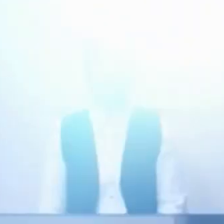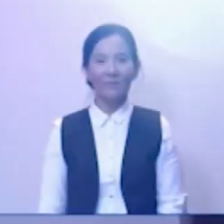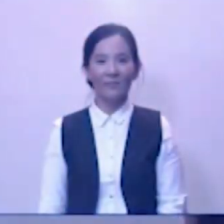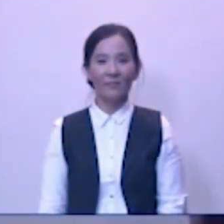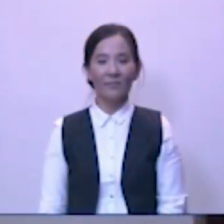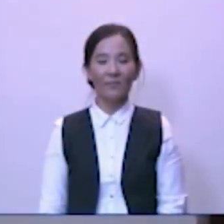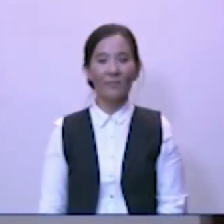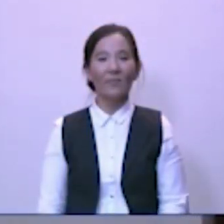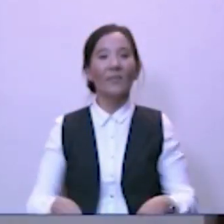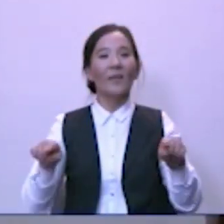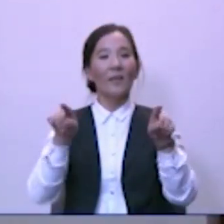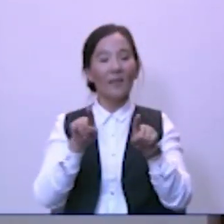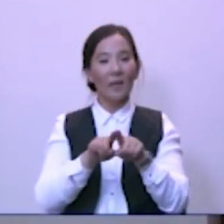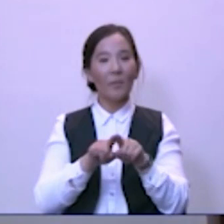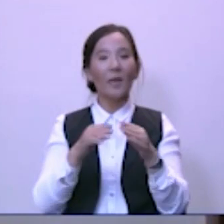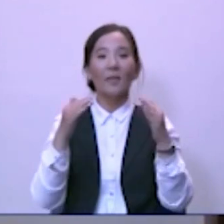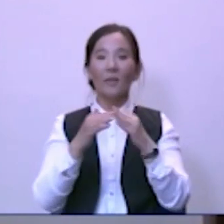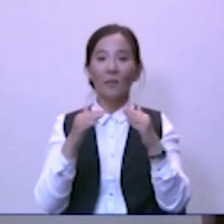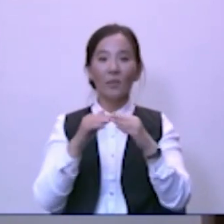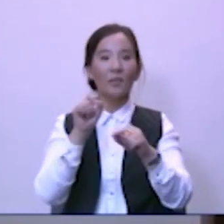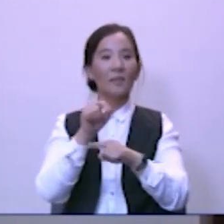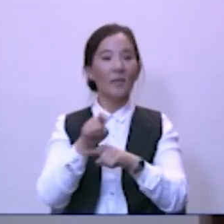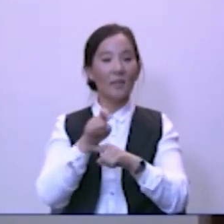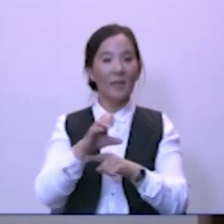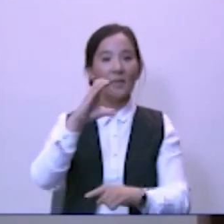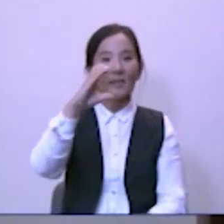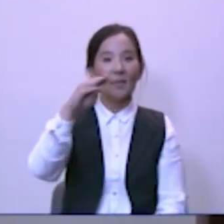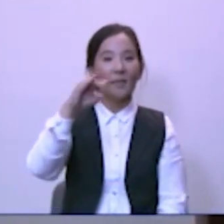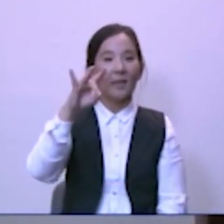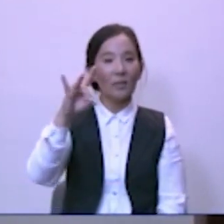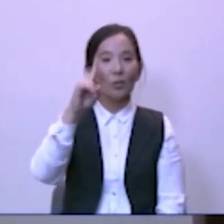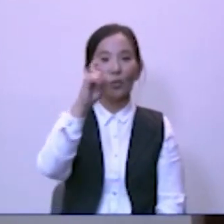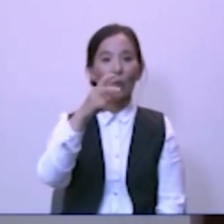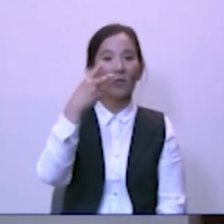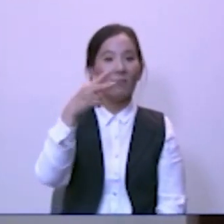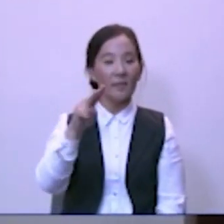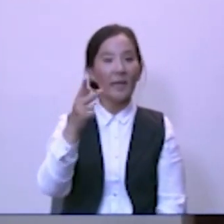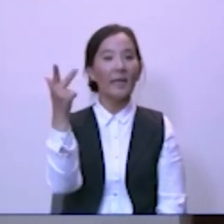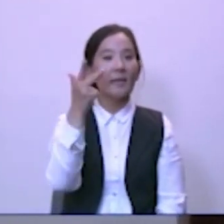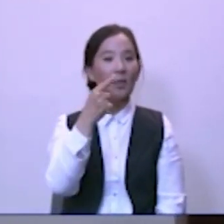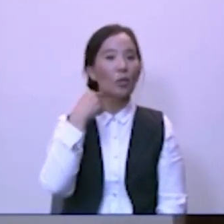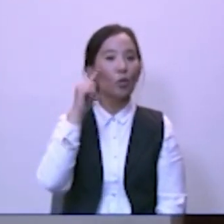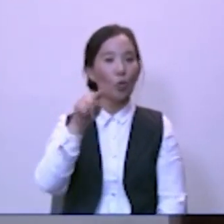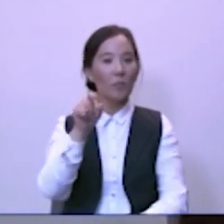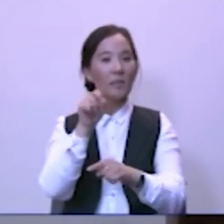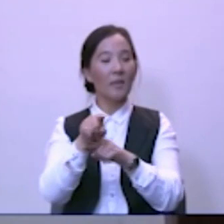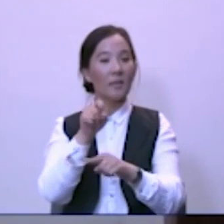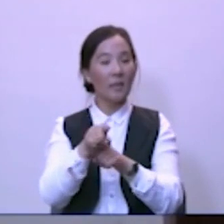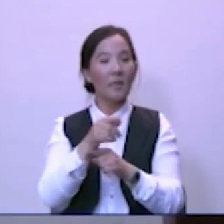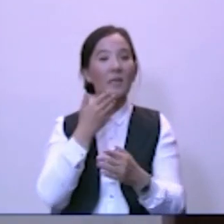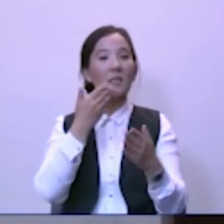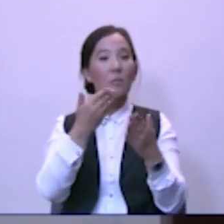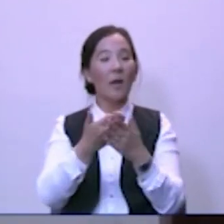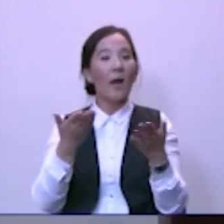так на дом на странице сто двадцать третье задание у вас спрашивает какие из следующих